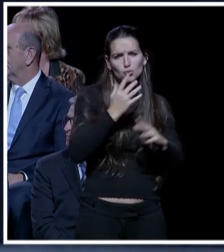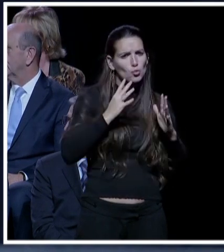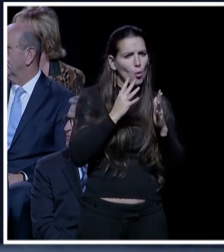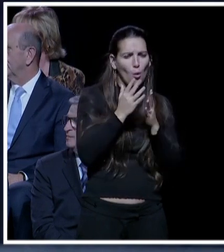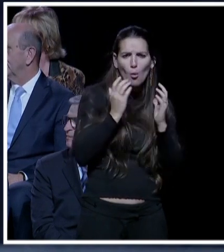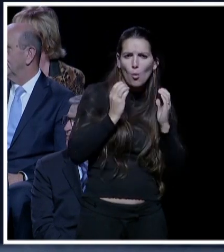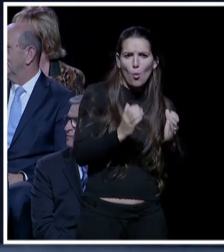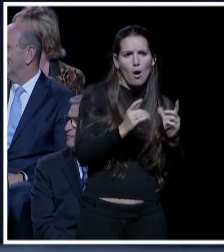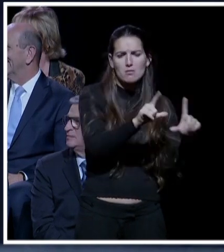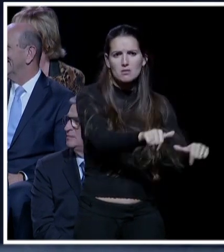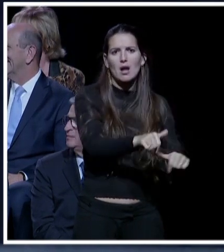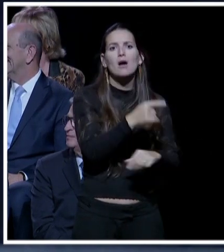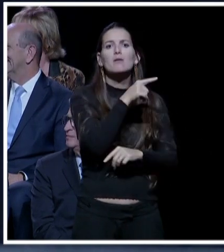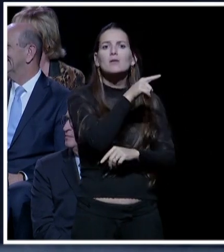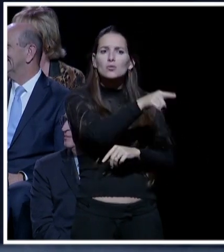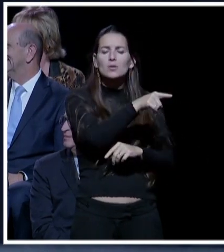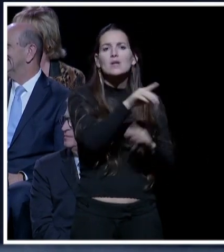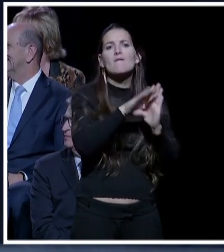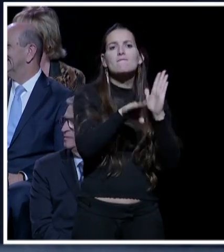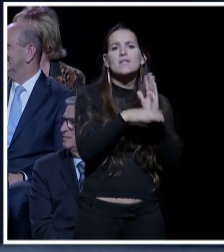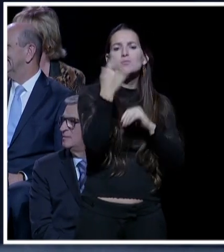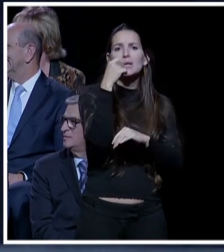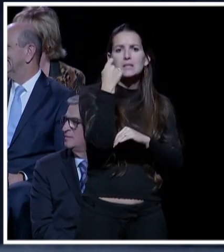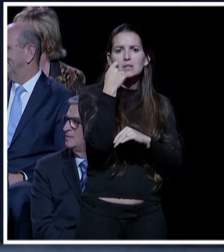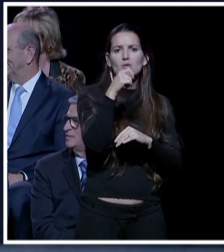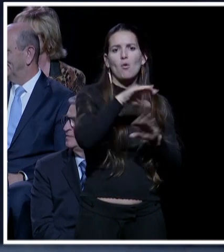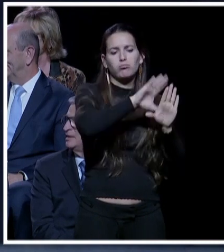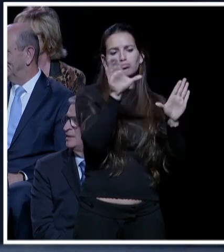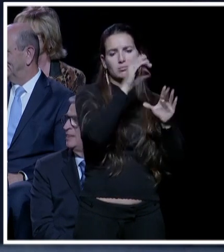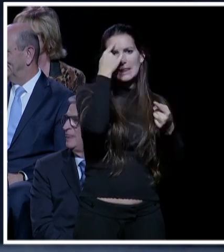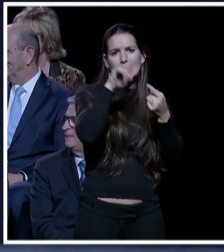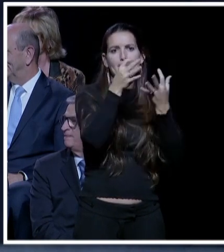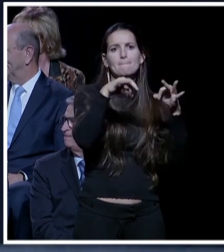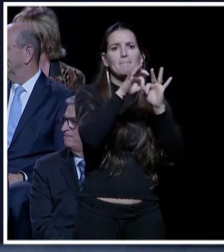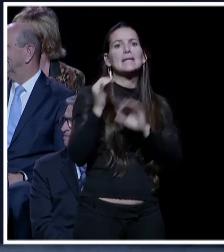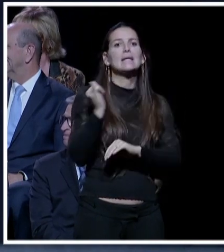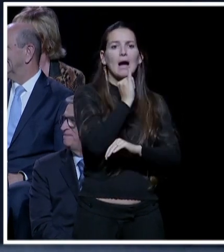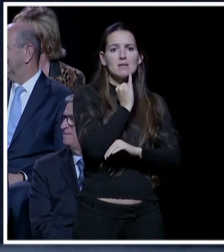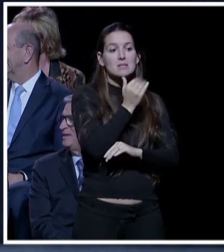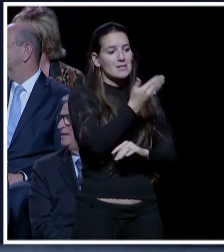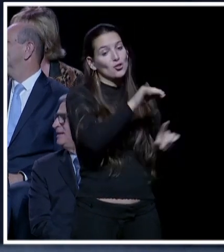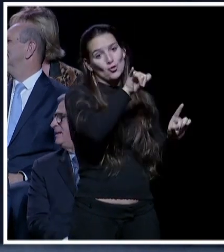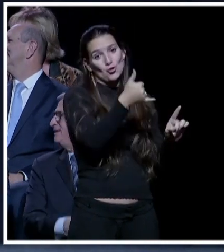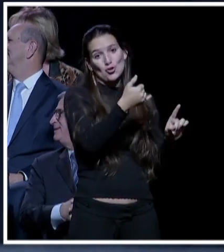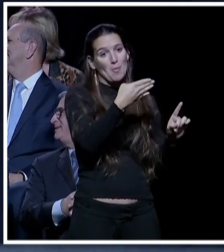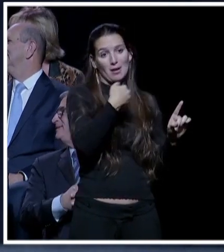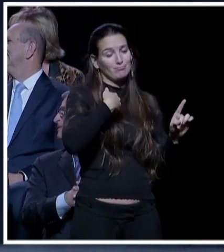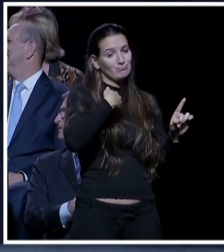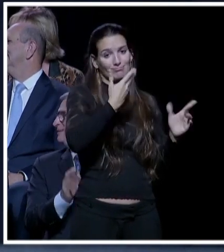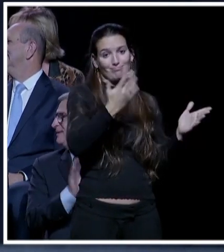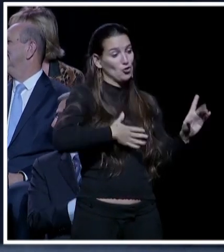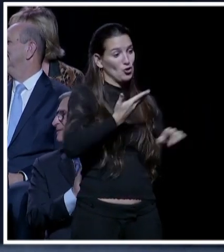maire de Spéracède. Il est vice-président de la communauté d'agglomération du Pays de Grasse. Mon cher Jean-Marc, je t'aime.